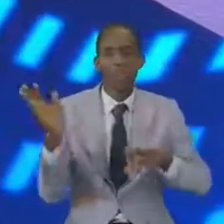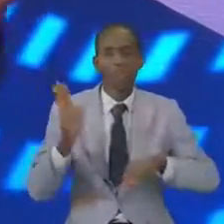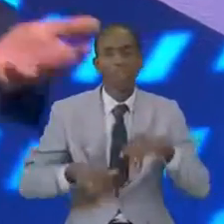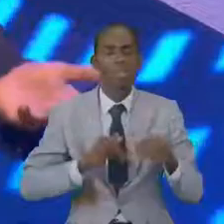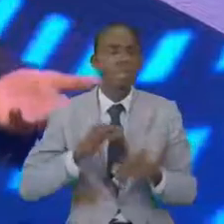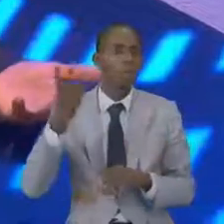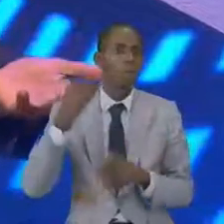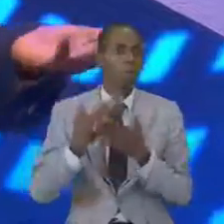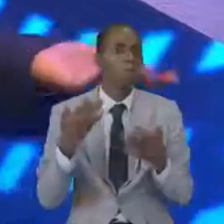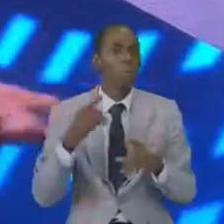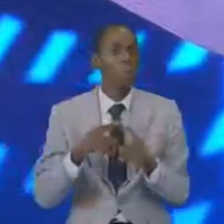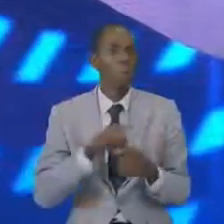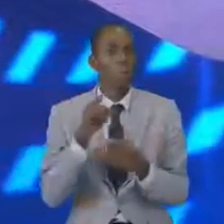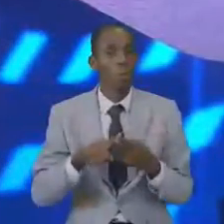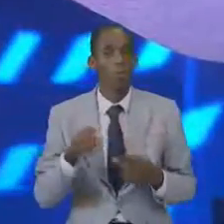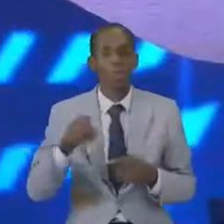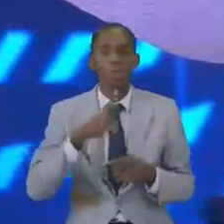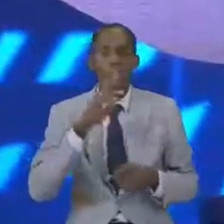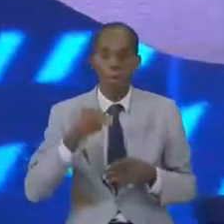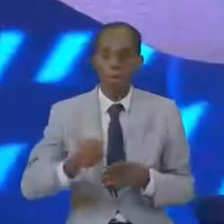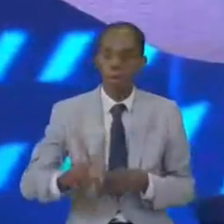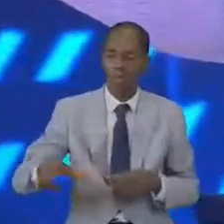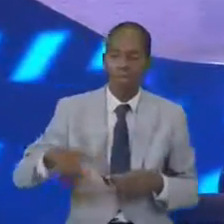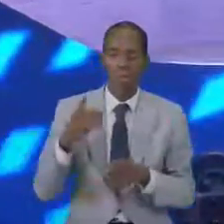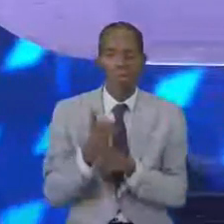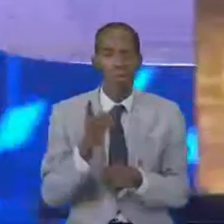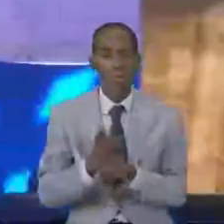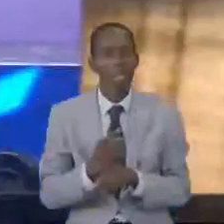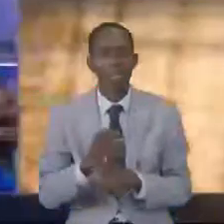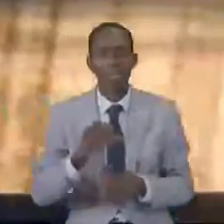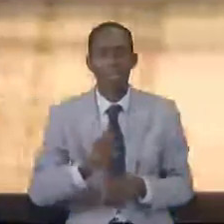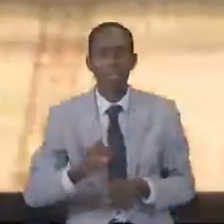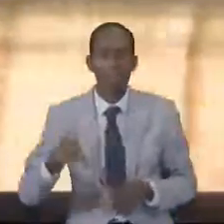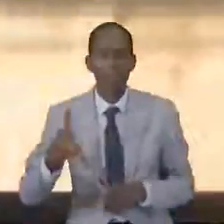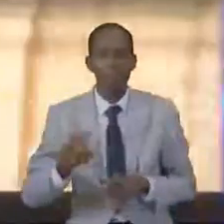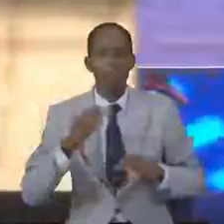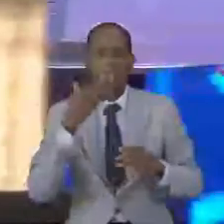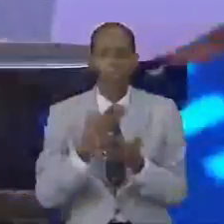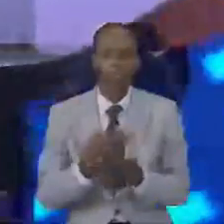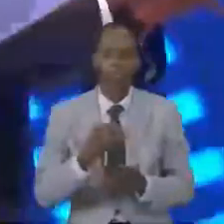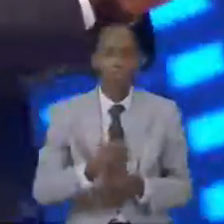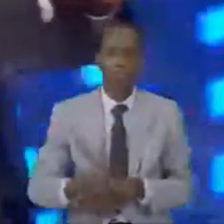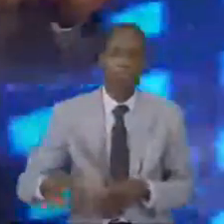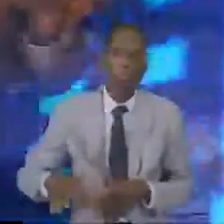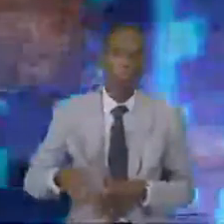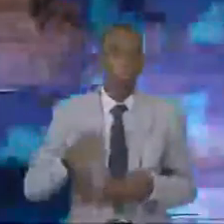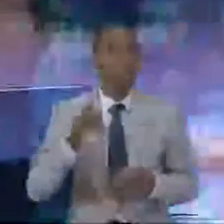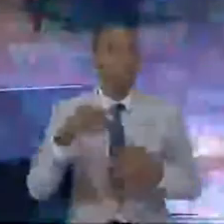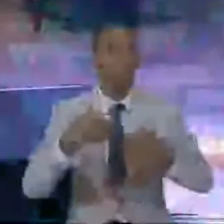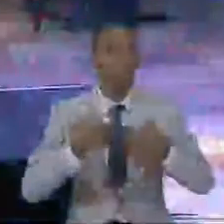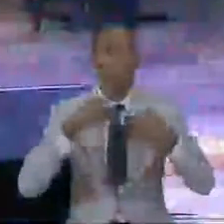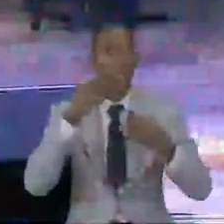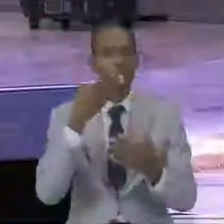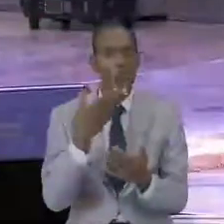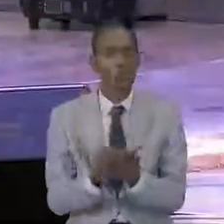auparavant mais lorsque vous serez la bonne chose se met la bonne semence et vous avez le